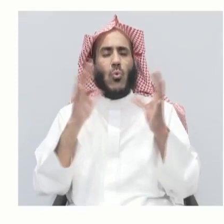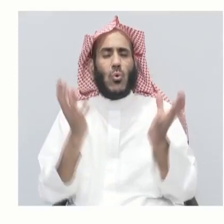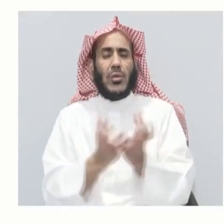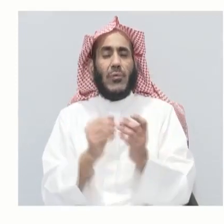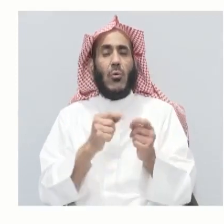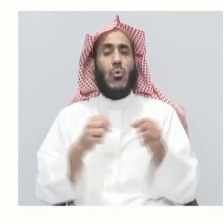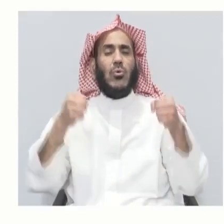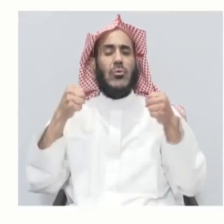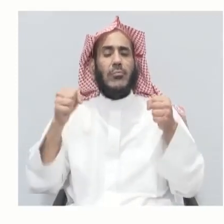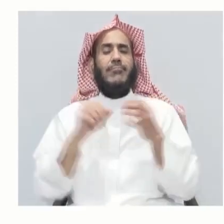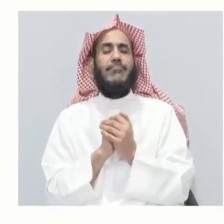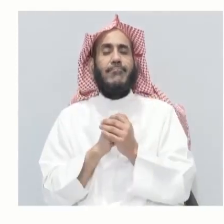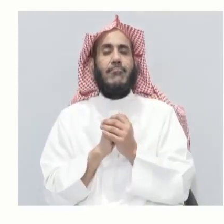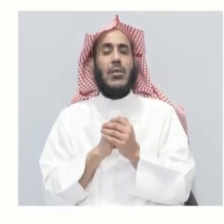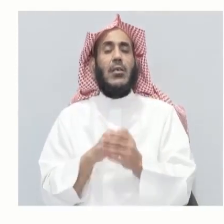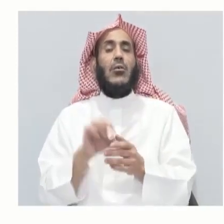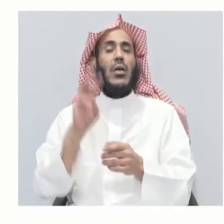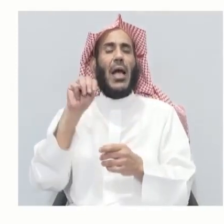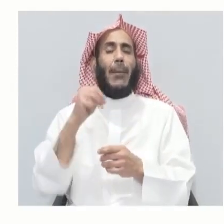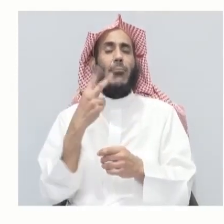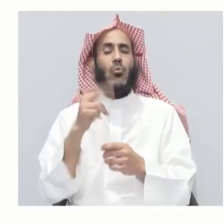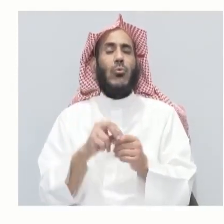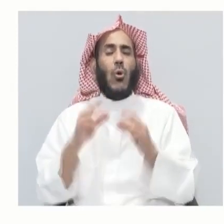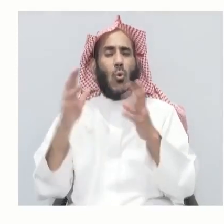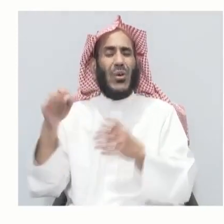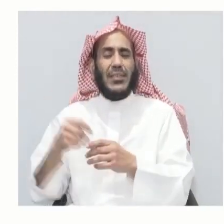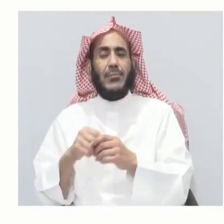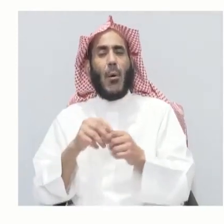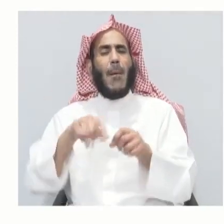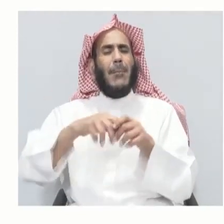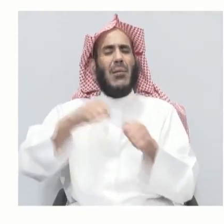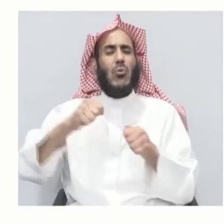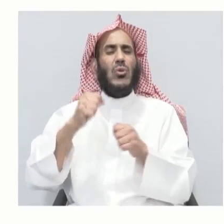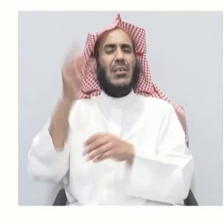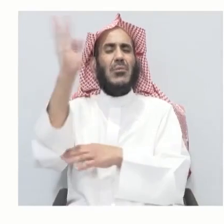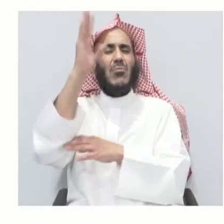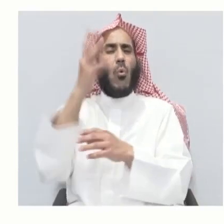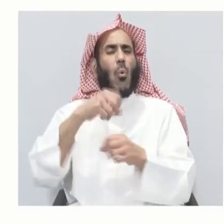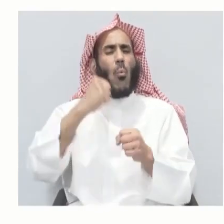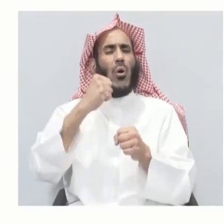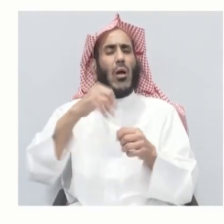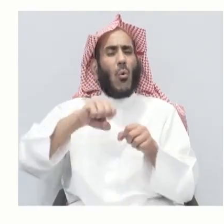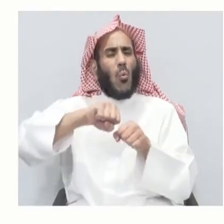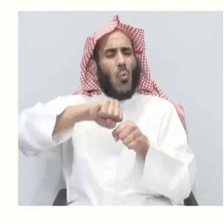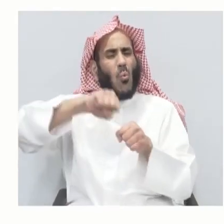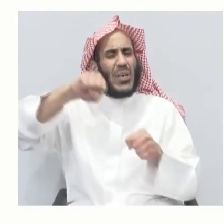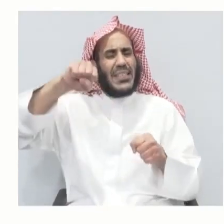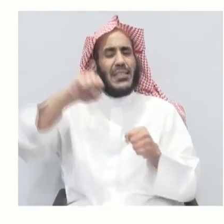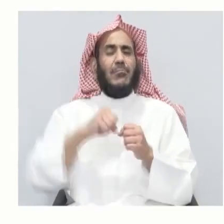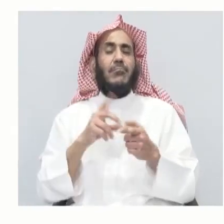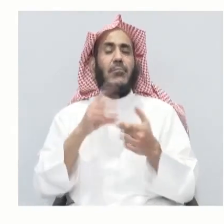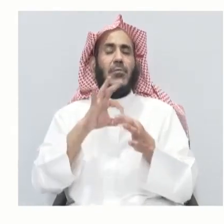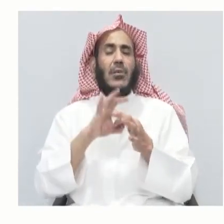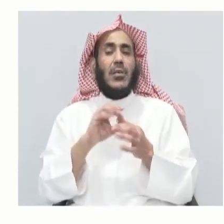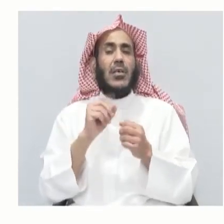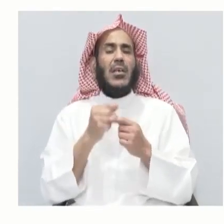كتله الارجوحه ل نسميها ام2 مربوطه الى غصن شجره ما مقدار قوه الشد قوه الشد اتفقت معك